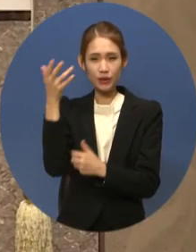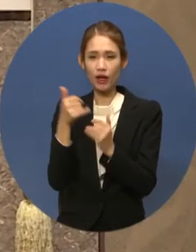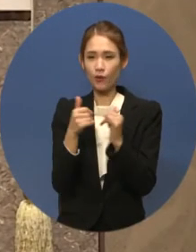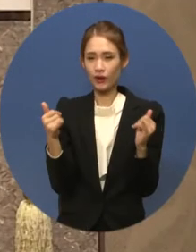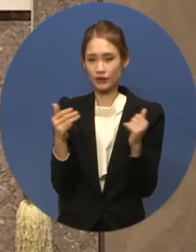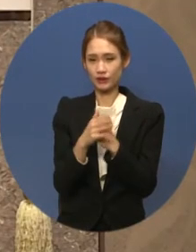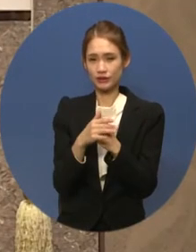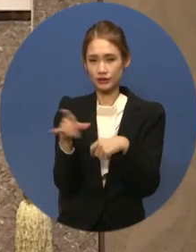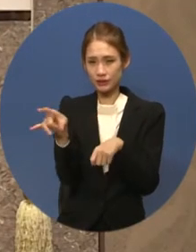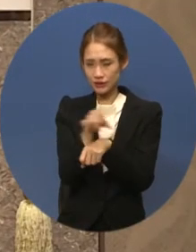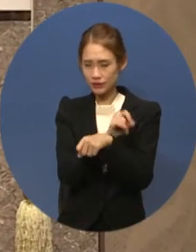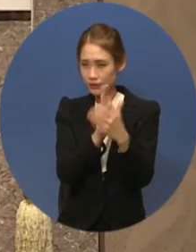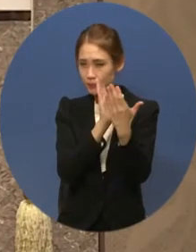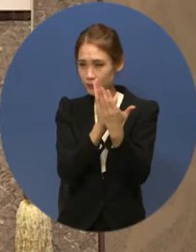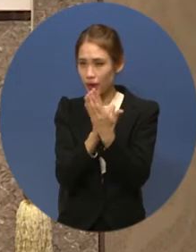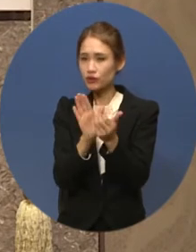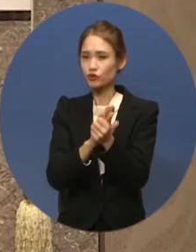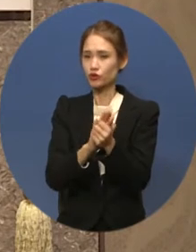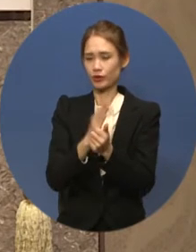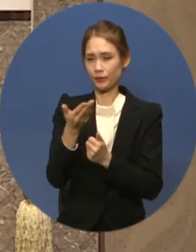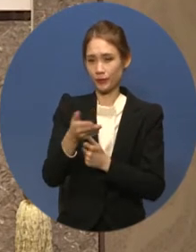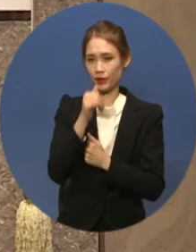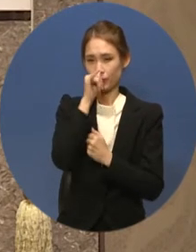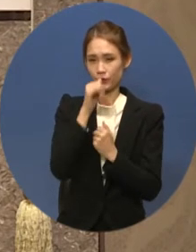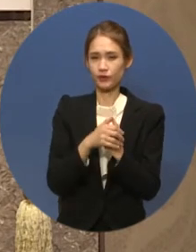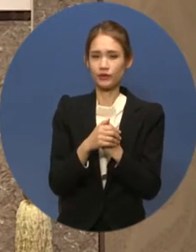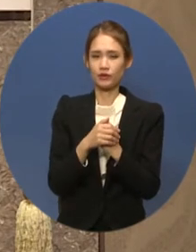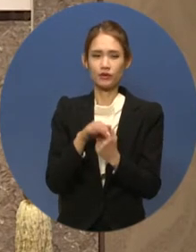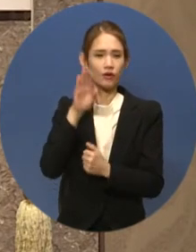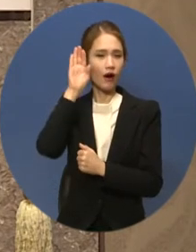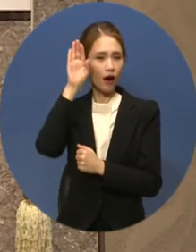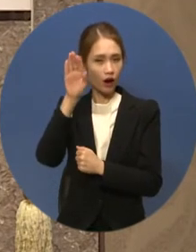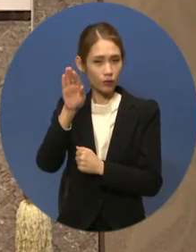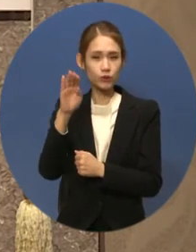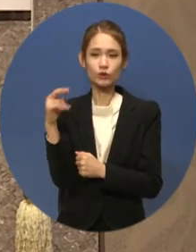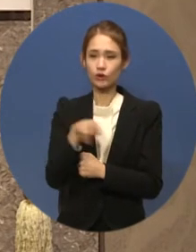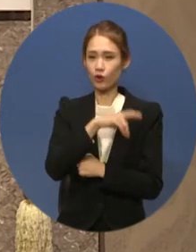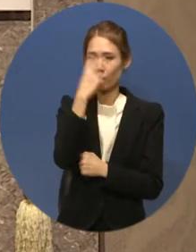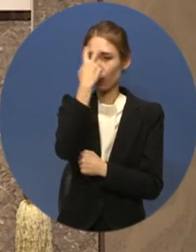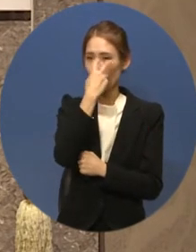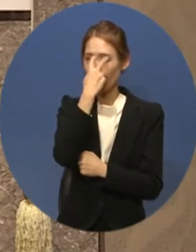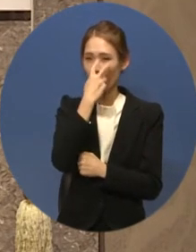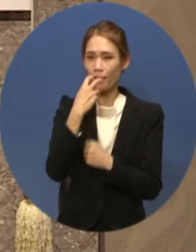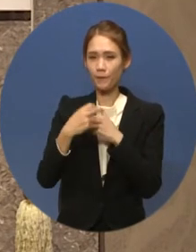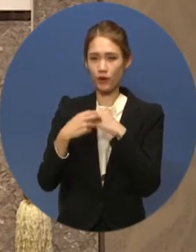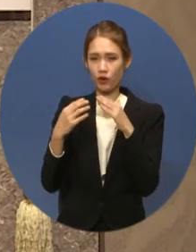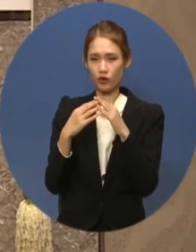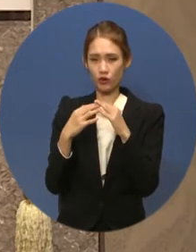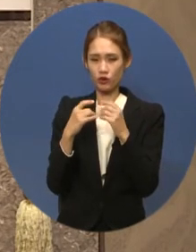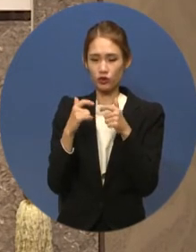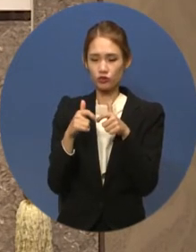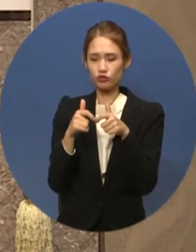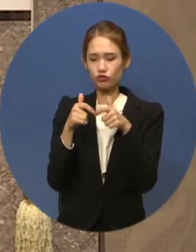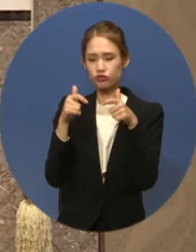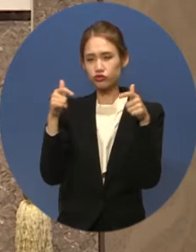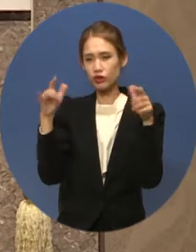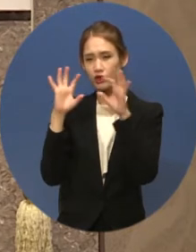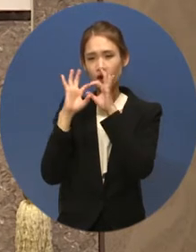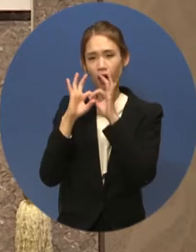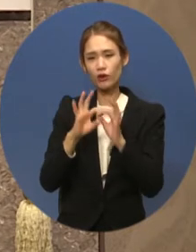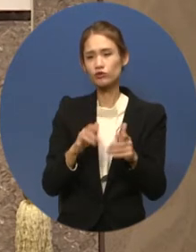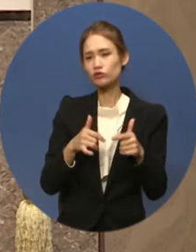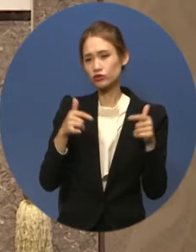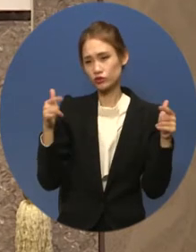있는 그런 서비스 체계 들을 갖추고 있습니다 앞으로도 저희가 요양원 들은 지속적으로 확대를 해서 고령화 사회의